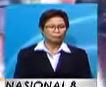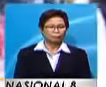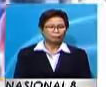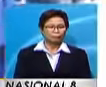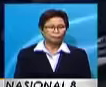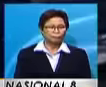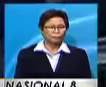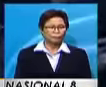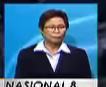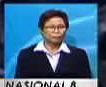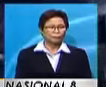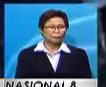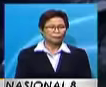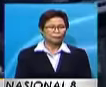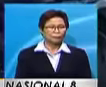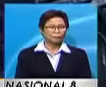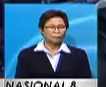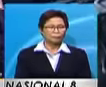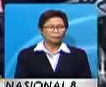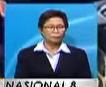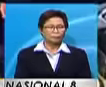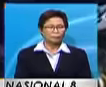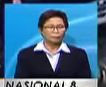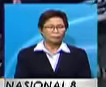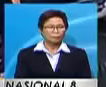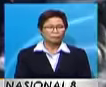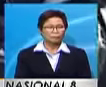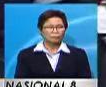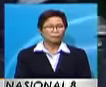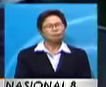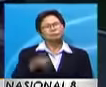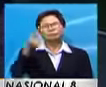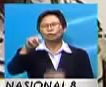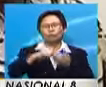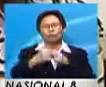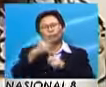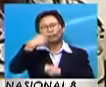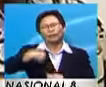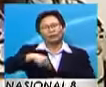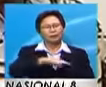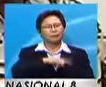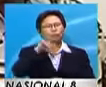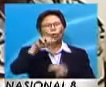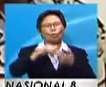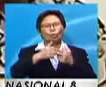tidak berlaku yaitu tidak menjadi masalah